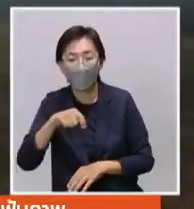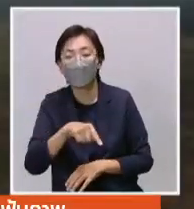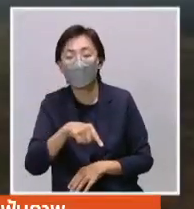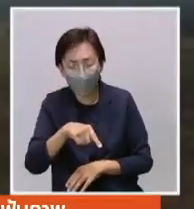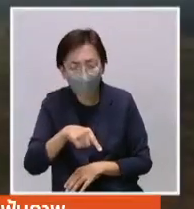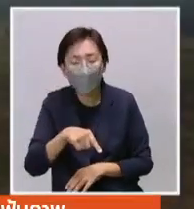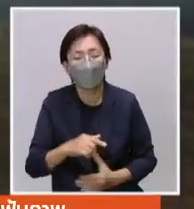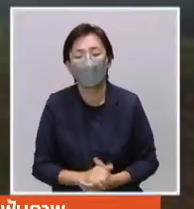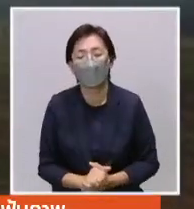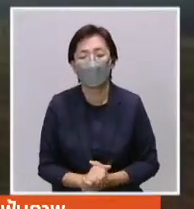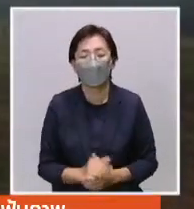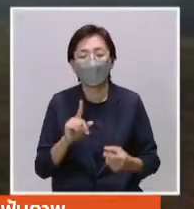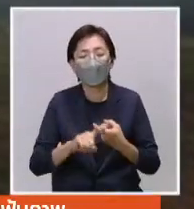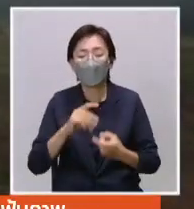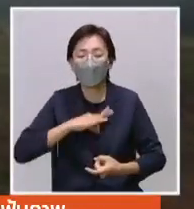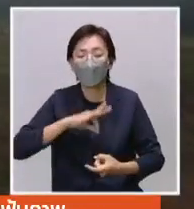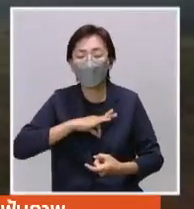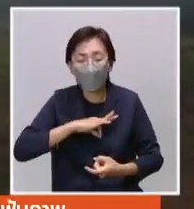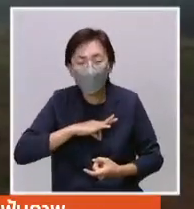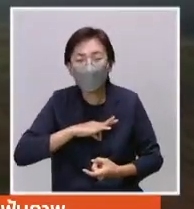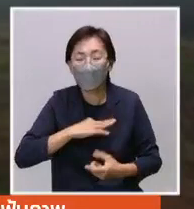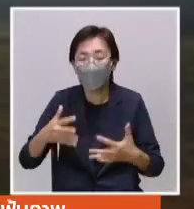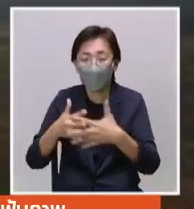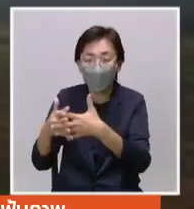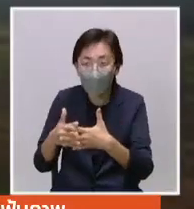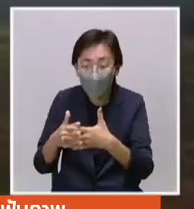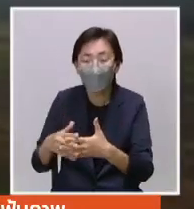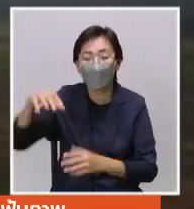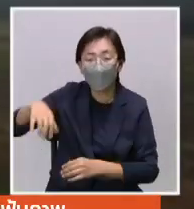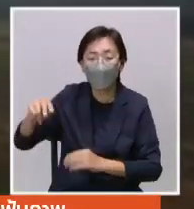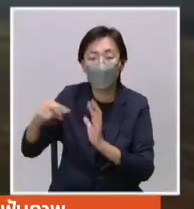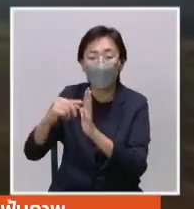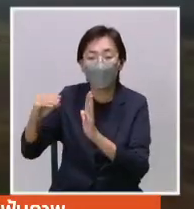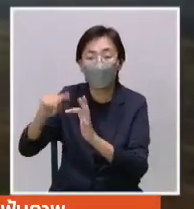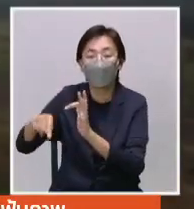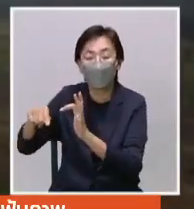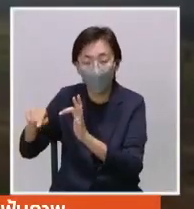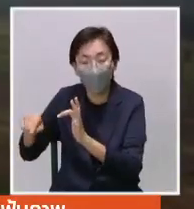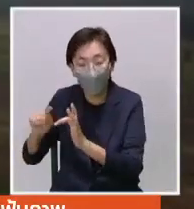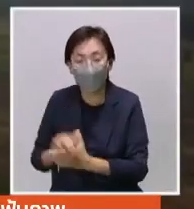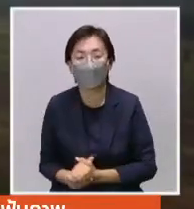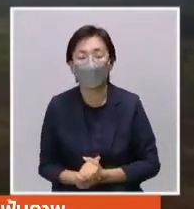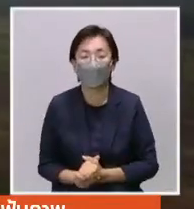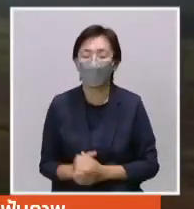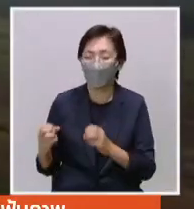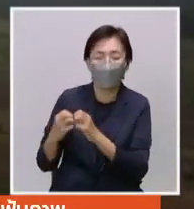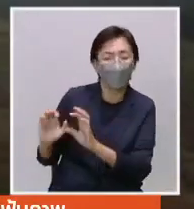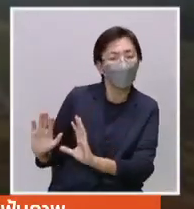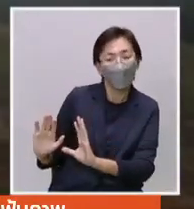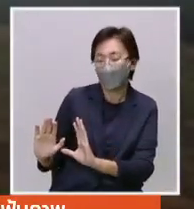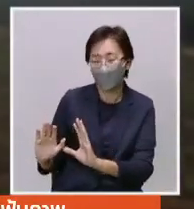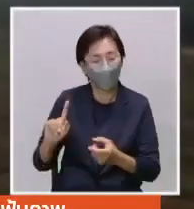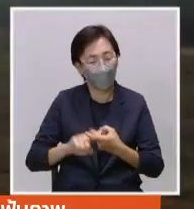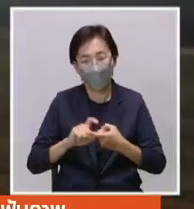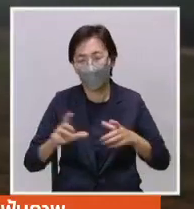ตัวประกันขณะที่รัสเซียเองก็บอกว่าทางฝั่งสหรัฐกับนาโต้นั่นแหละที่เอาขีปนาวุธมาจ่อหน้าประตูบ้านแล้วจะให้ยอม